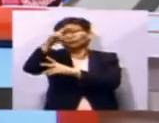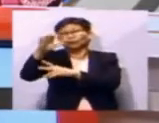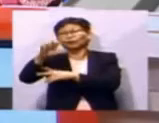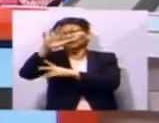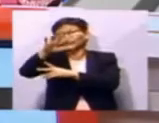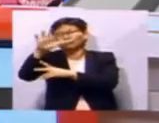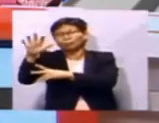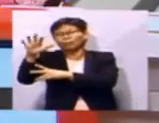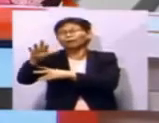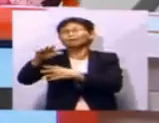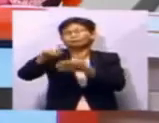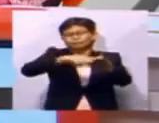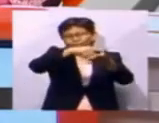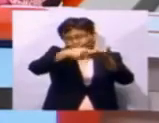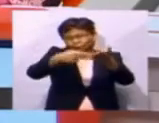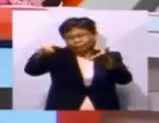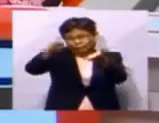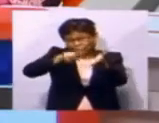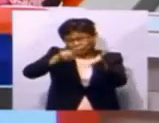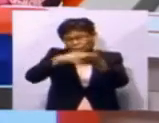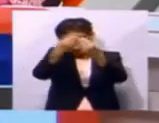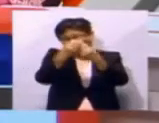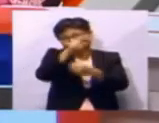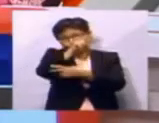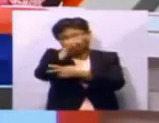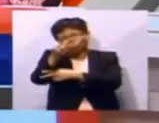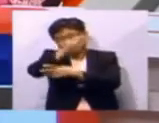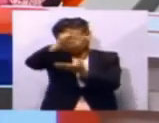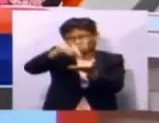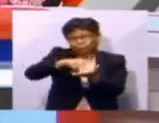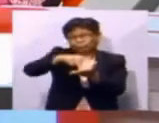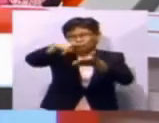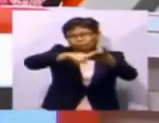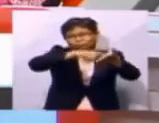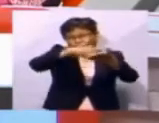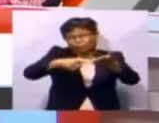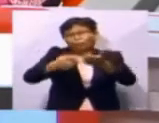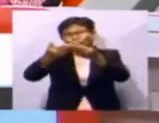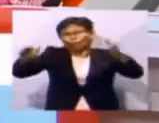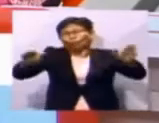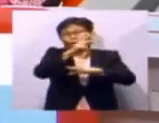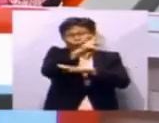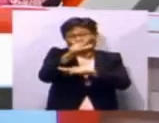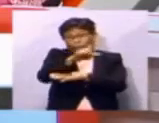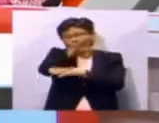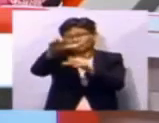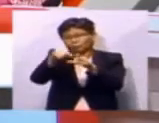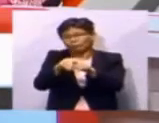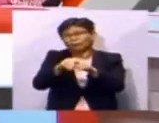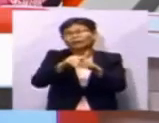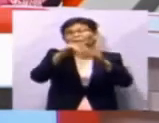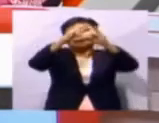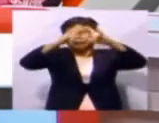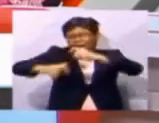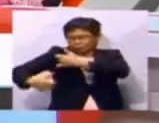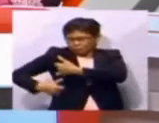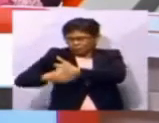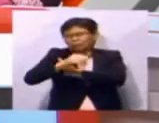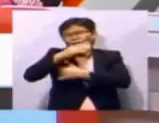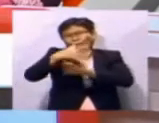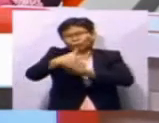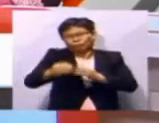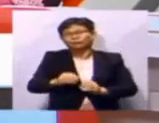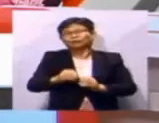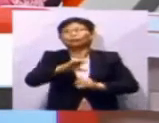300,255 pemilih berdaftar. Daripada jumlah itu, sebanyak 22 pusat undi dibuka di ibu negara termasuk kem tentera dan ibu